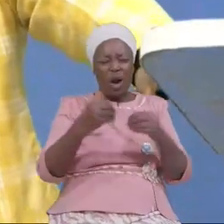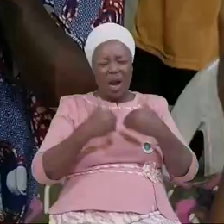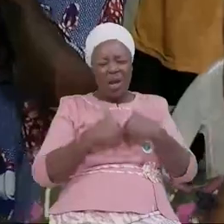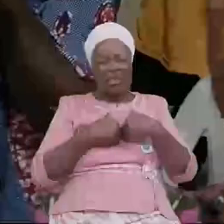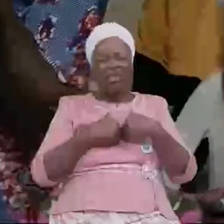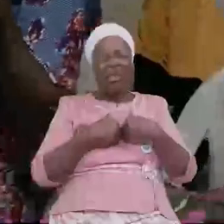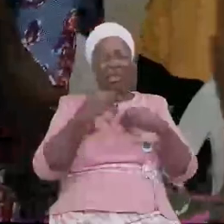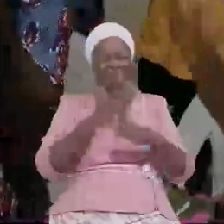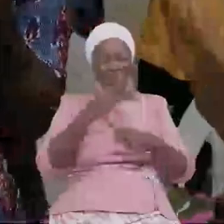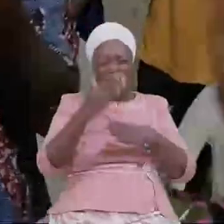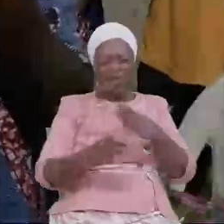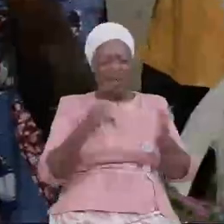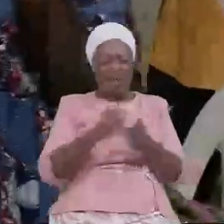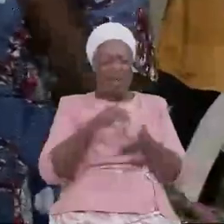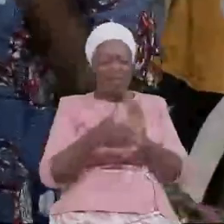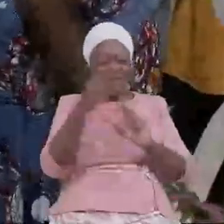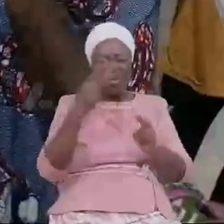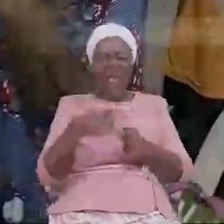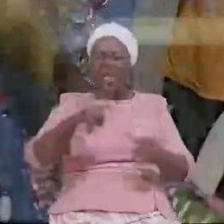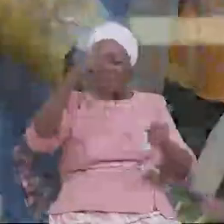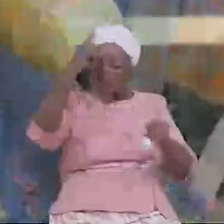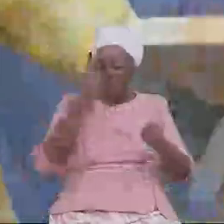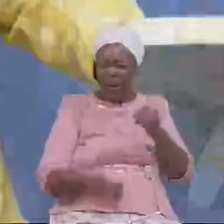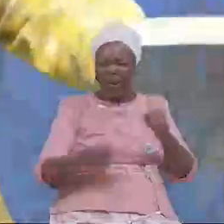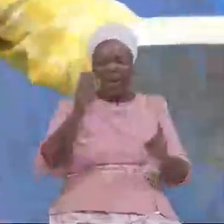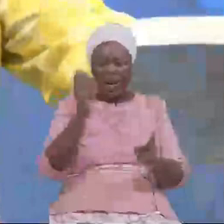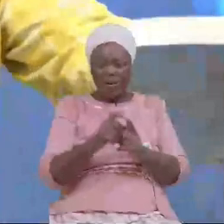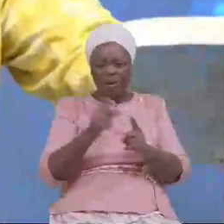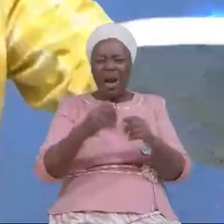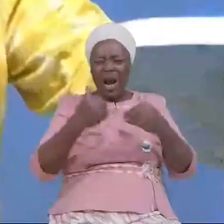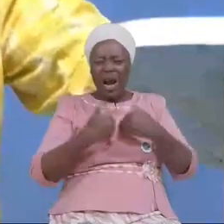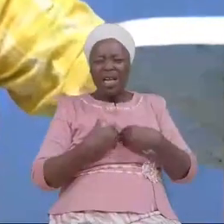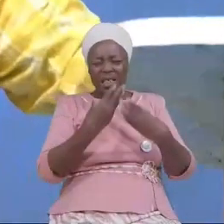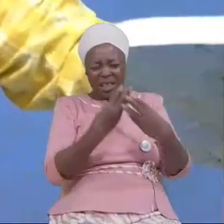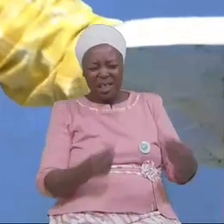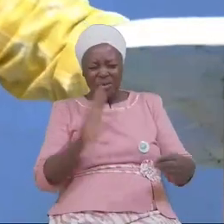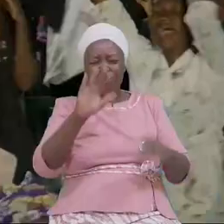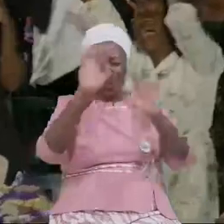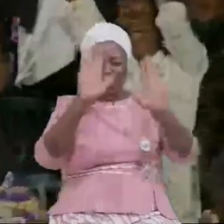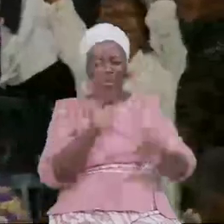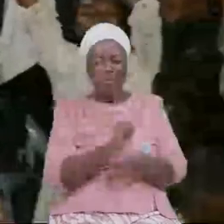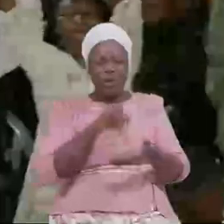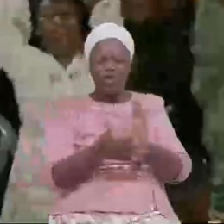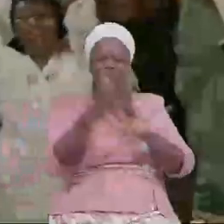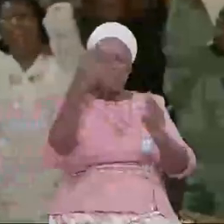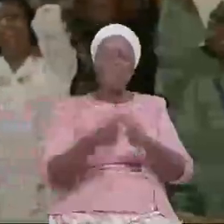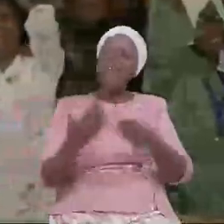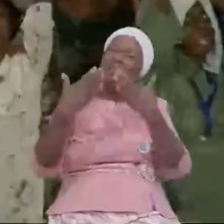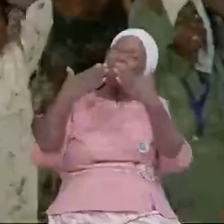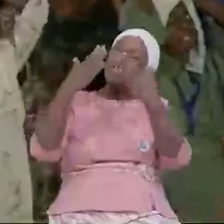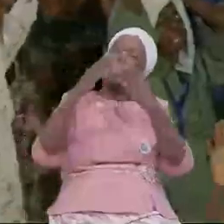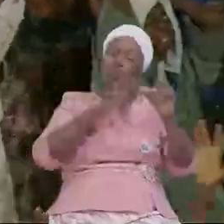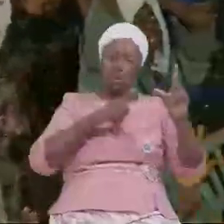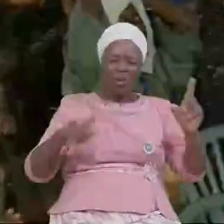accompli. La parole finale a réglé votre miracle. Merci Seigneur,